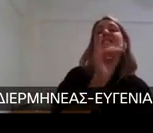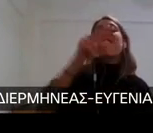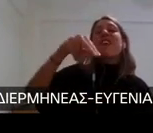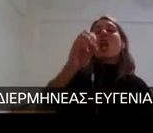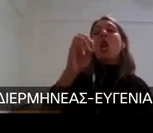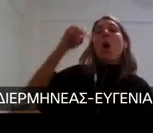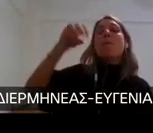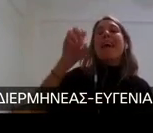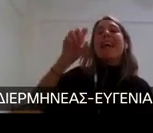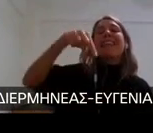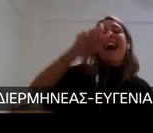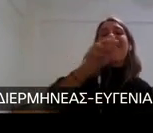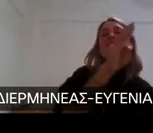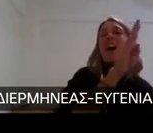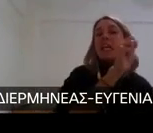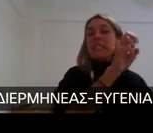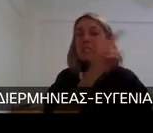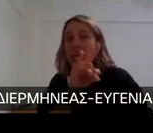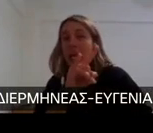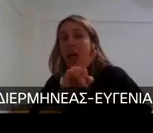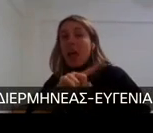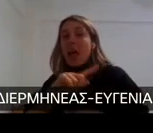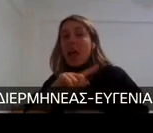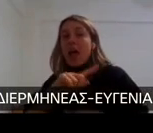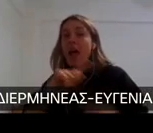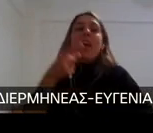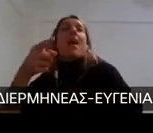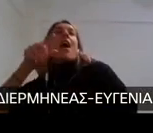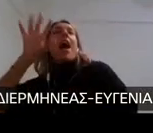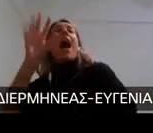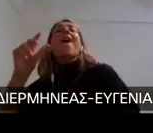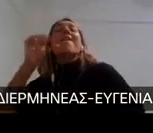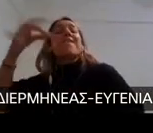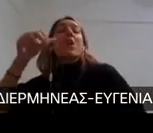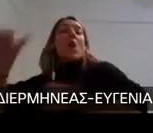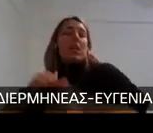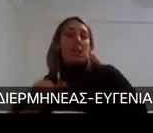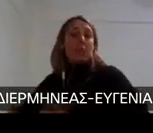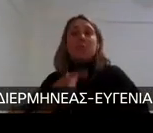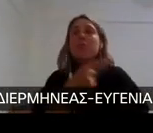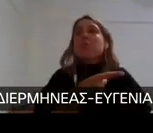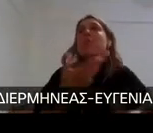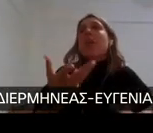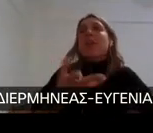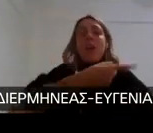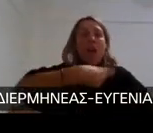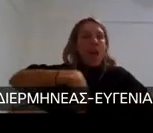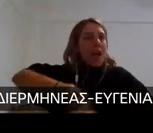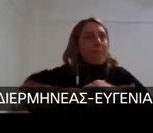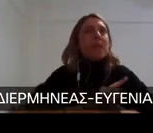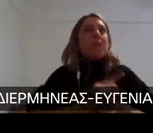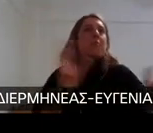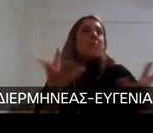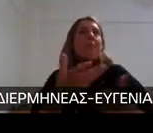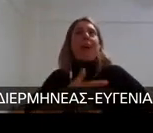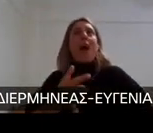ξέρουμε, γιατί αναγκαζόμαστε να περιγράφουμε πηγές και πόρους όλων των επιστήμων, χωρίς να είμαστε ούτε φυσικοί, ούτε μαθηματικοί,